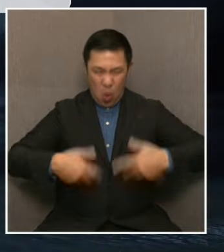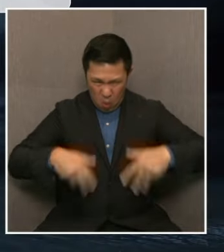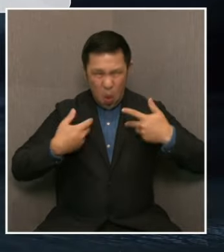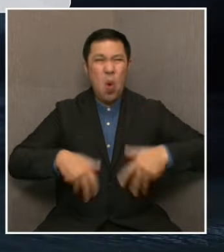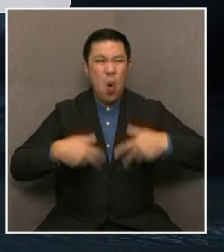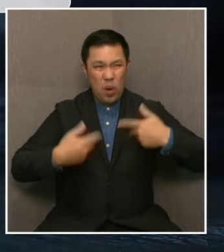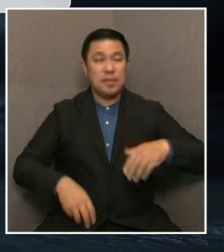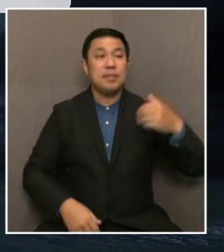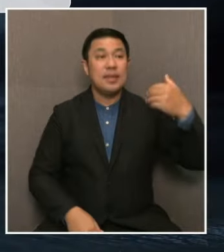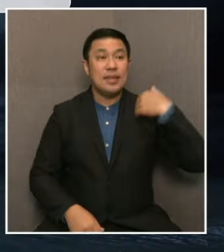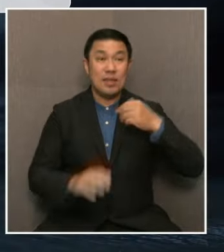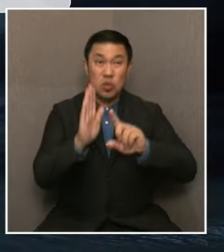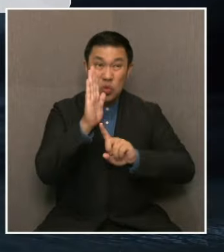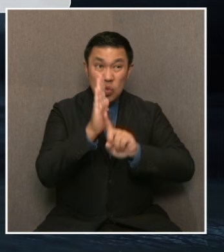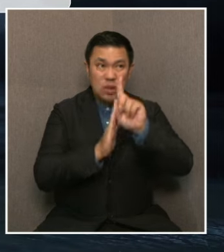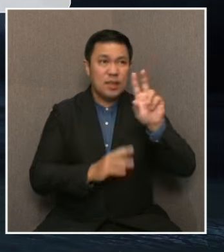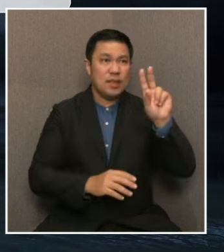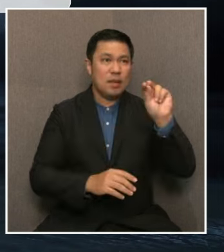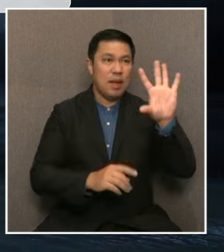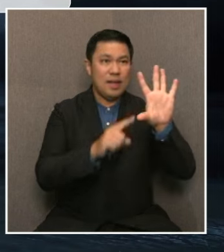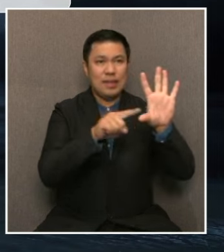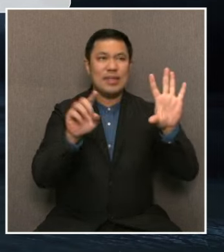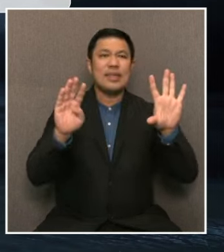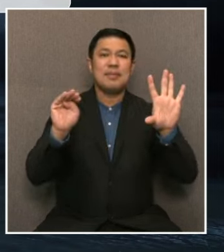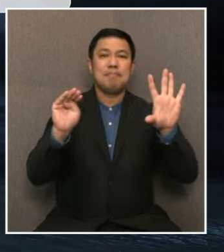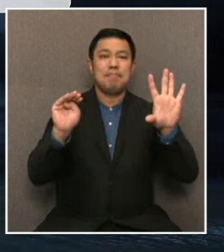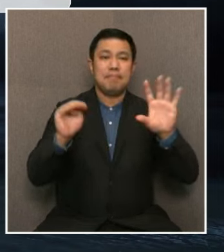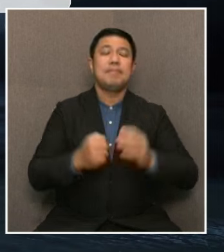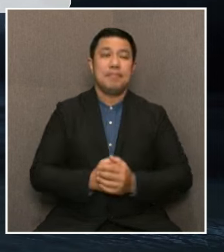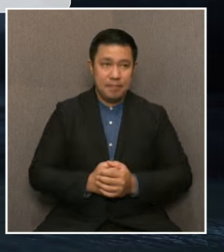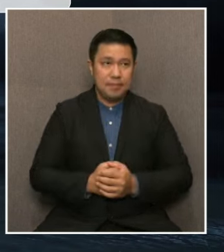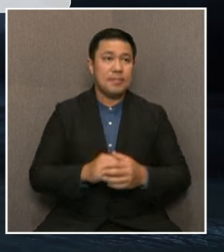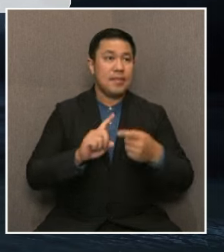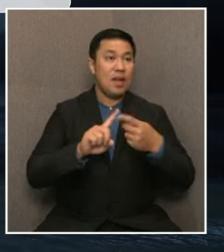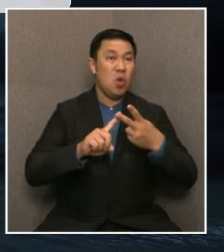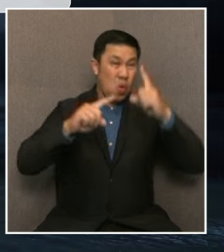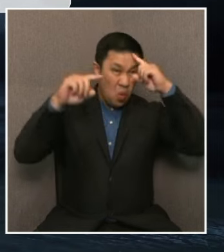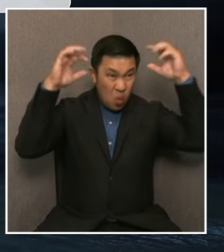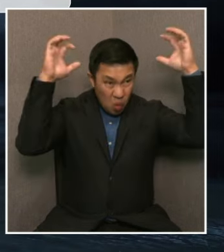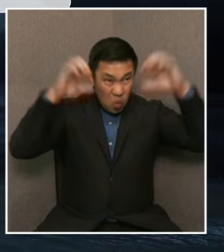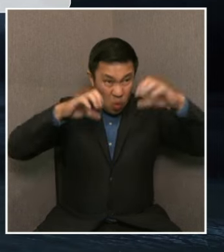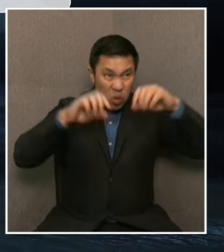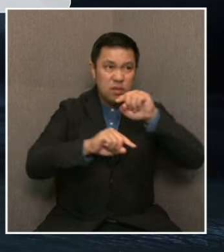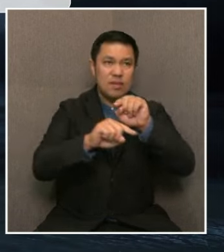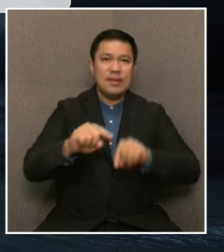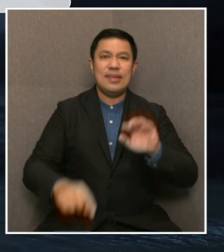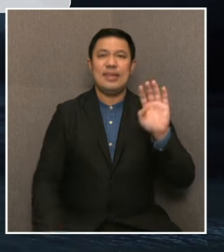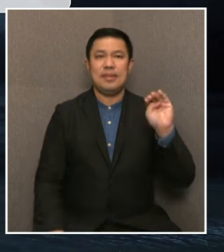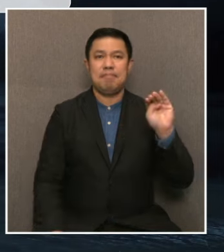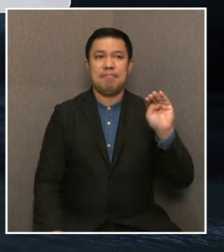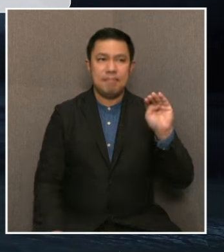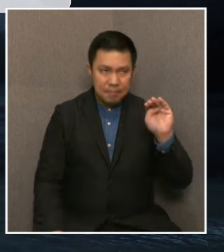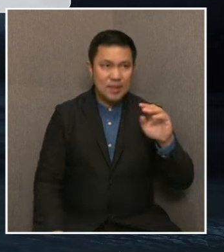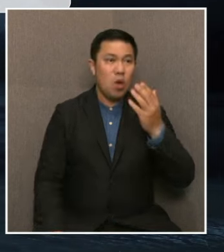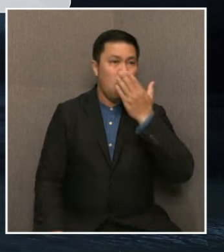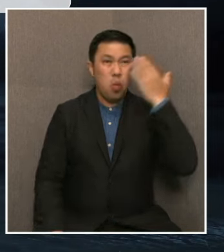ร้อนจัดครับอุณหภูมิสูงสุด 35-40 องศาเซลเซียสบวกกับมีฝนฟ้าคะนองร้อยละ40ของพื้นที่มีลม